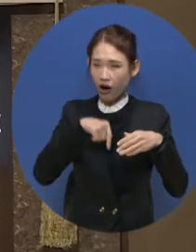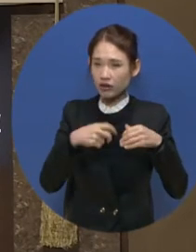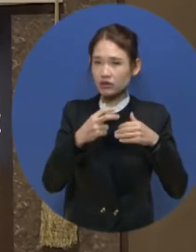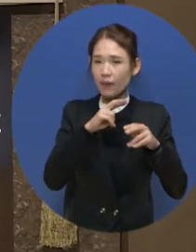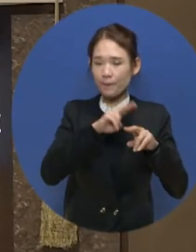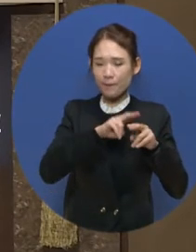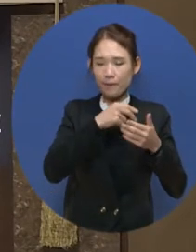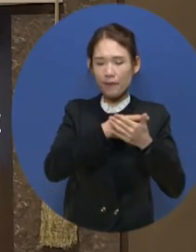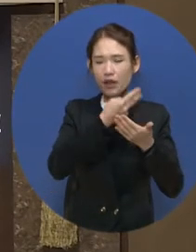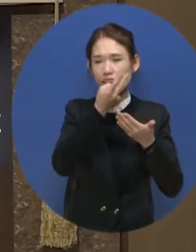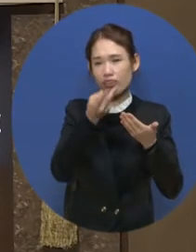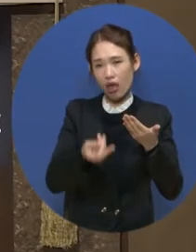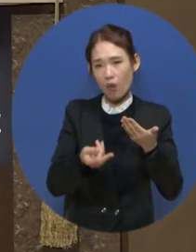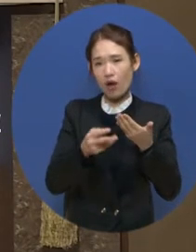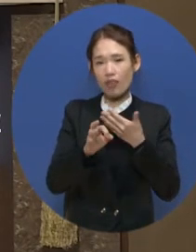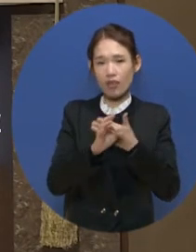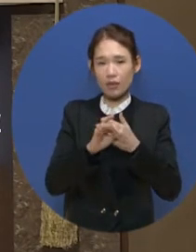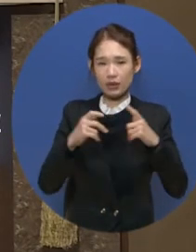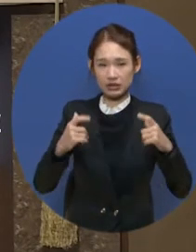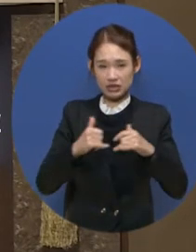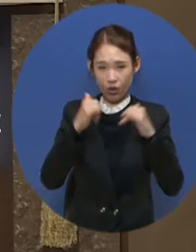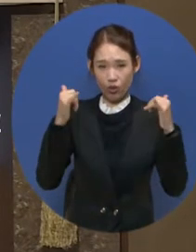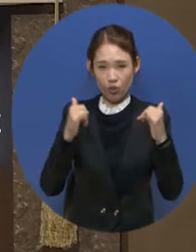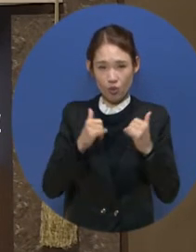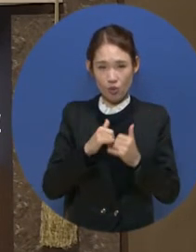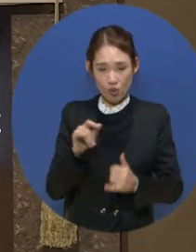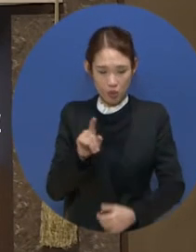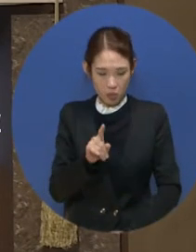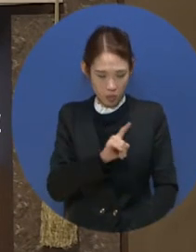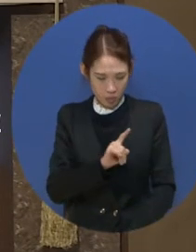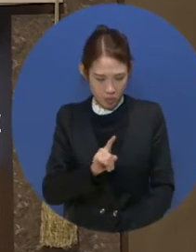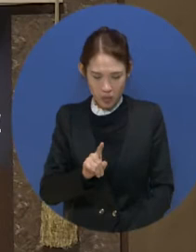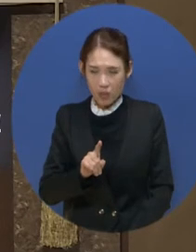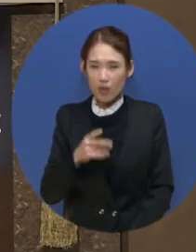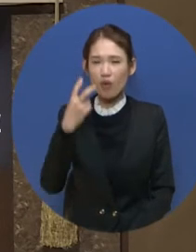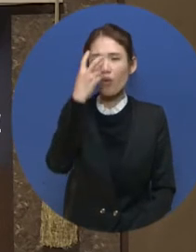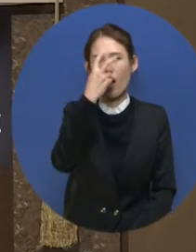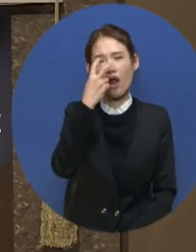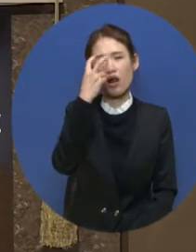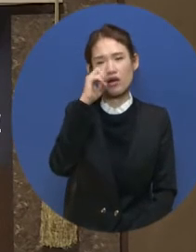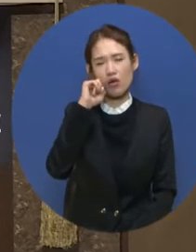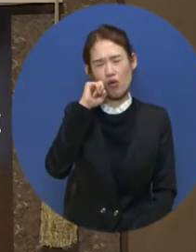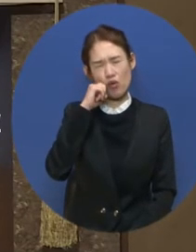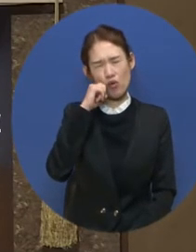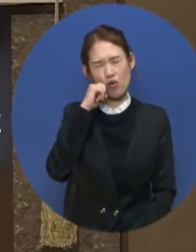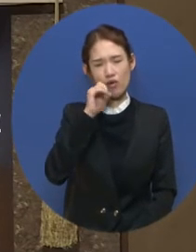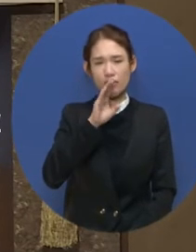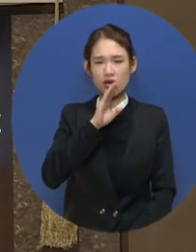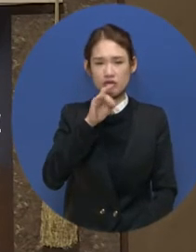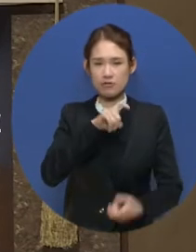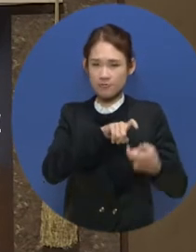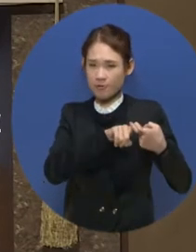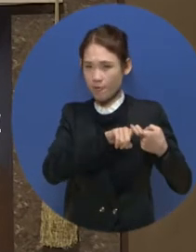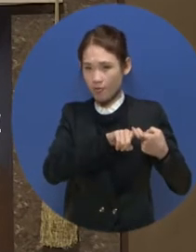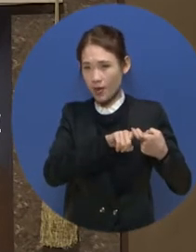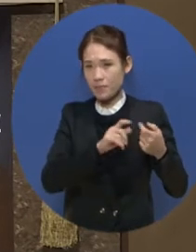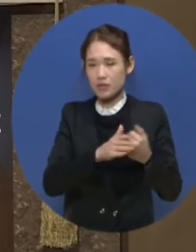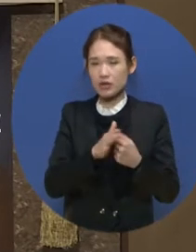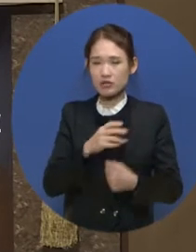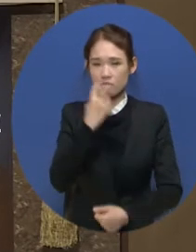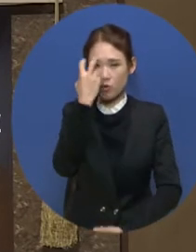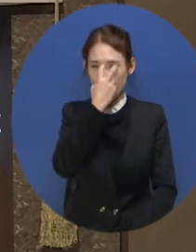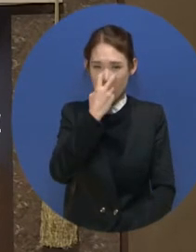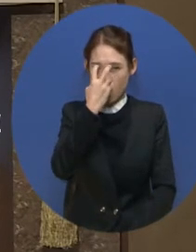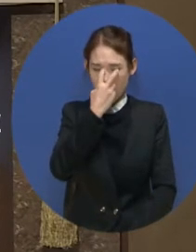태어날 하면 지 역사의 온 어디서 이렇게 케어하여 사실 쉽지 않거든요 예 연합해서 그렇게 깨어 를 하려고